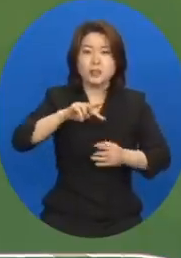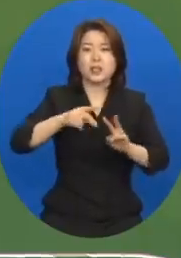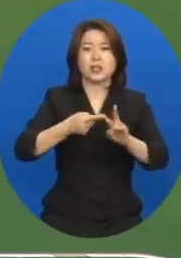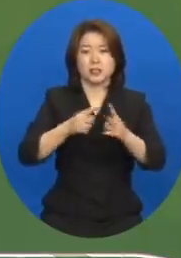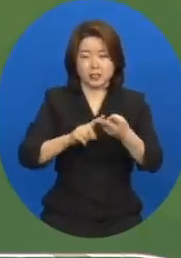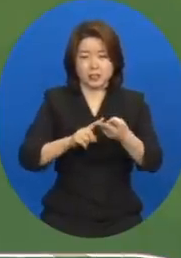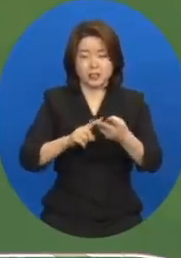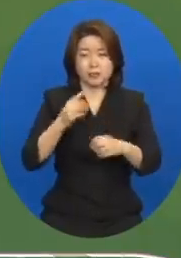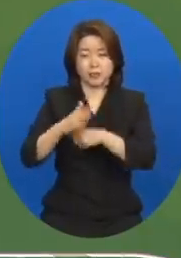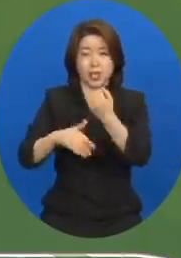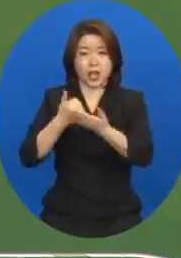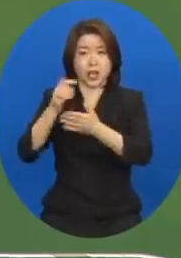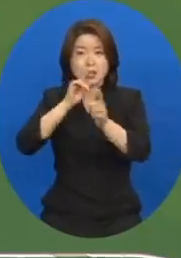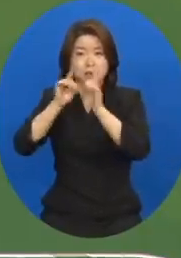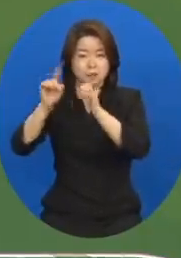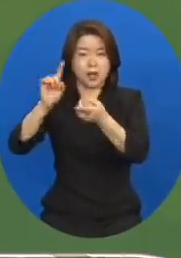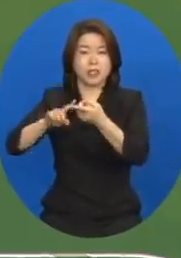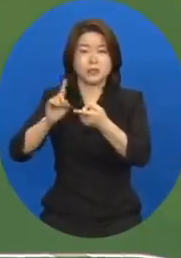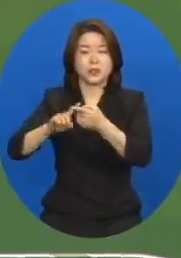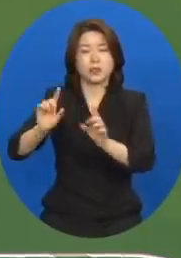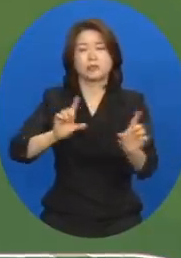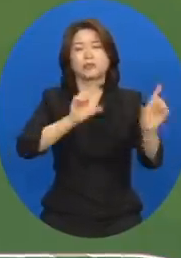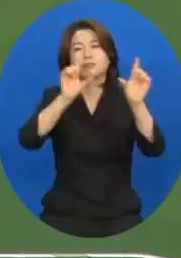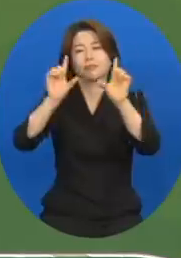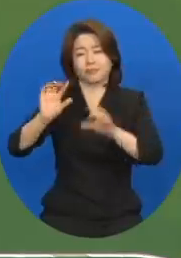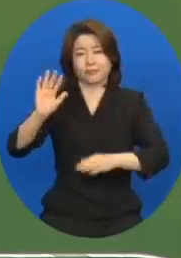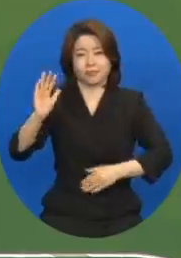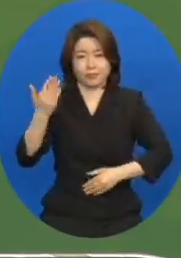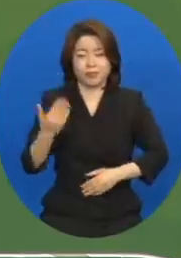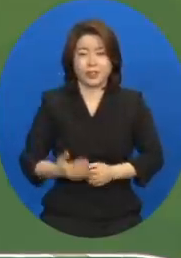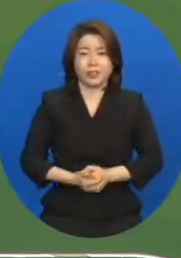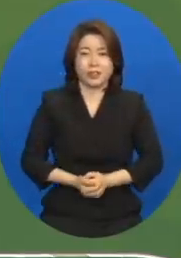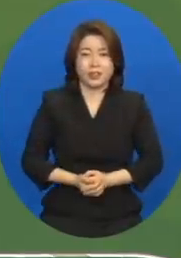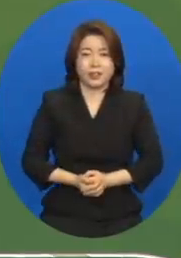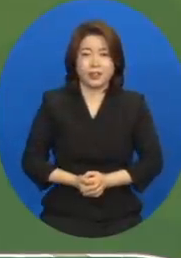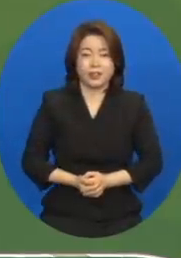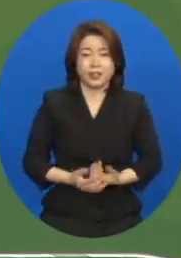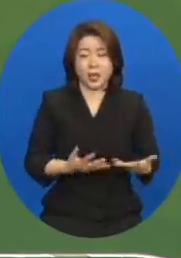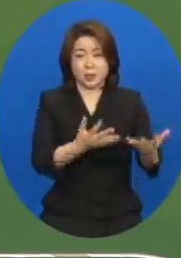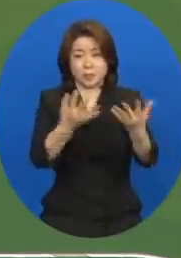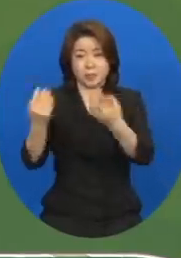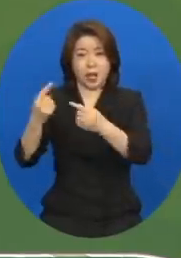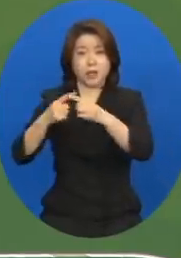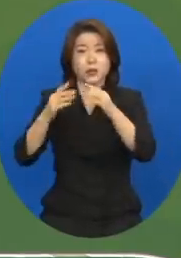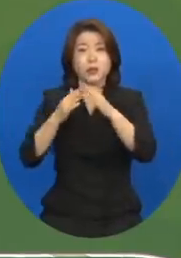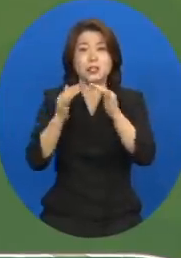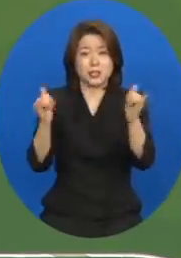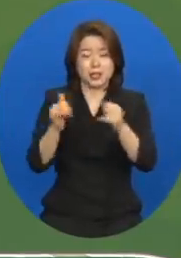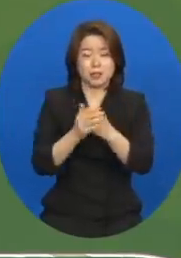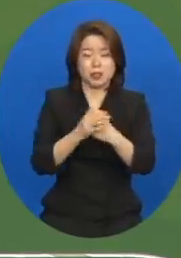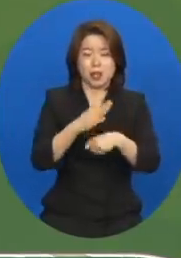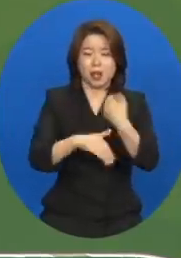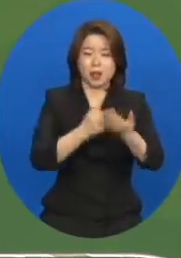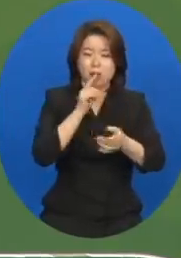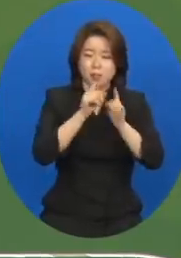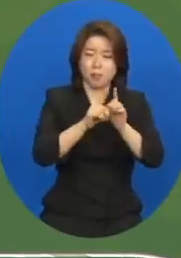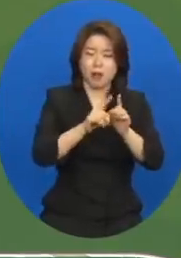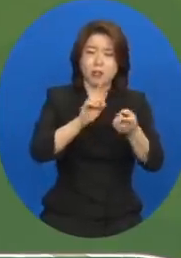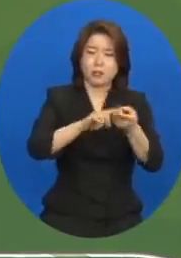하나님의 말씀대로 살아야 한다는 겁니다. 많은 교우들이 하나님의 말씀대로 살고